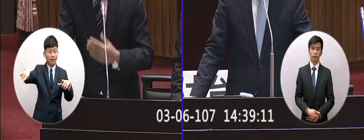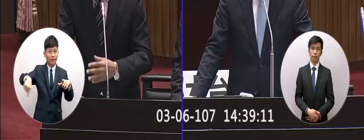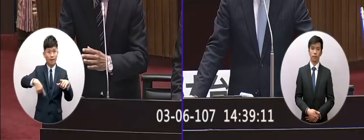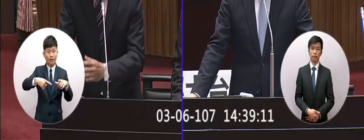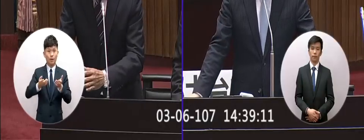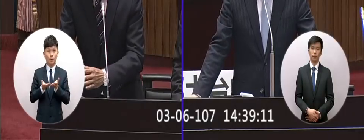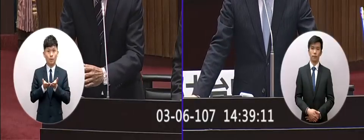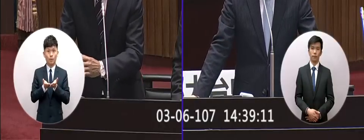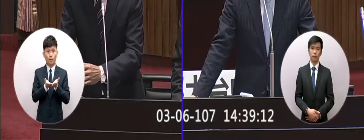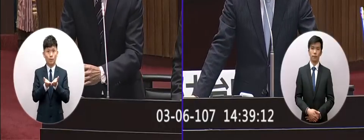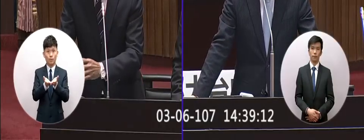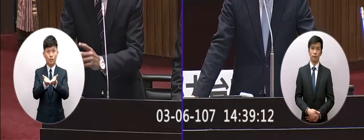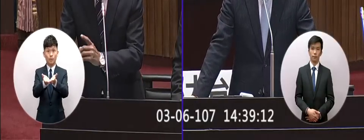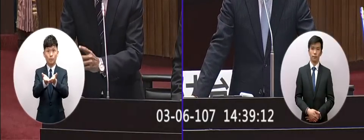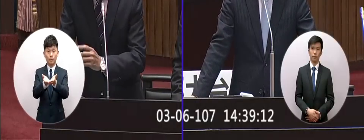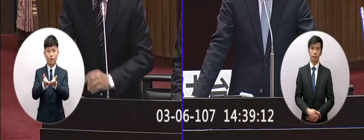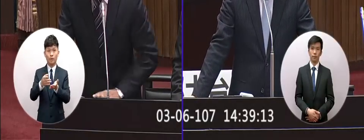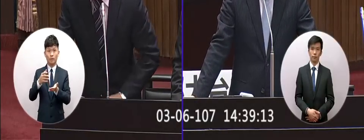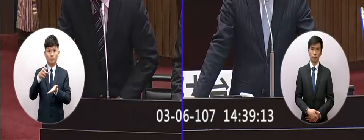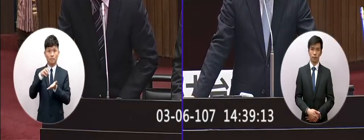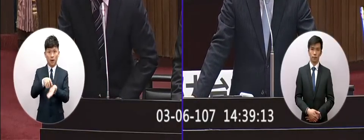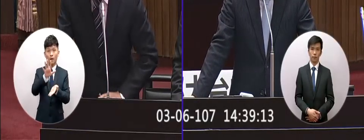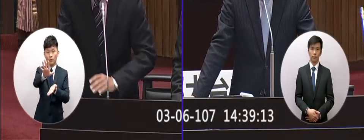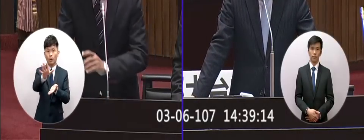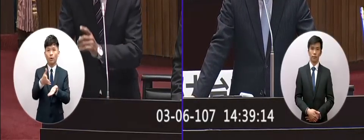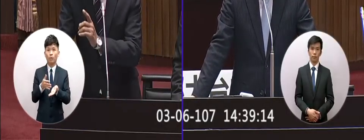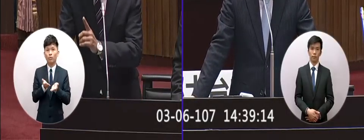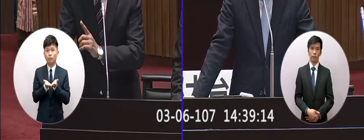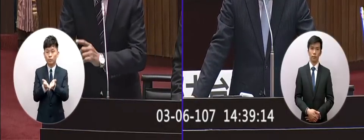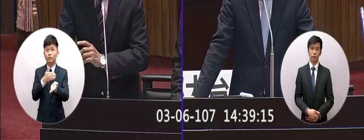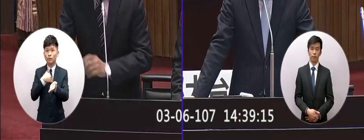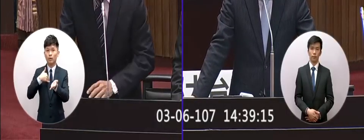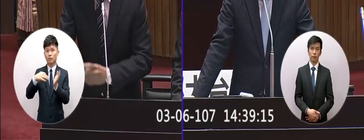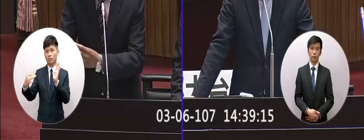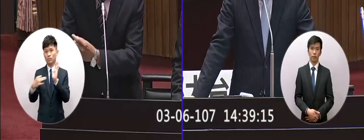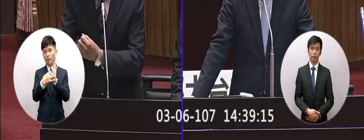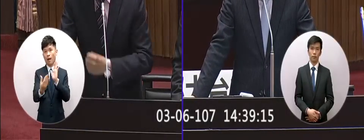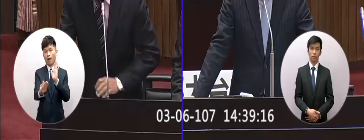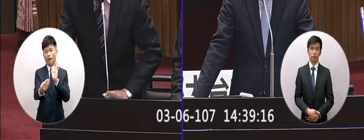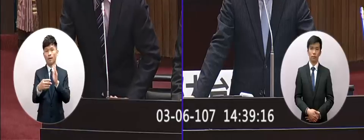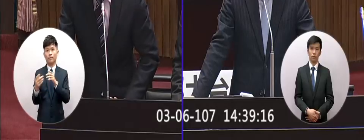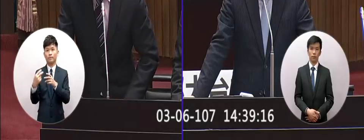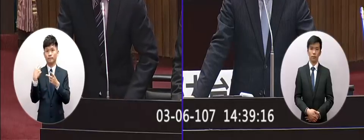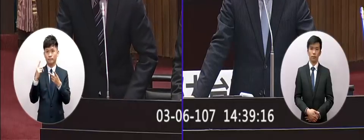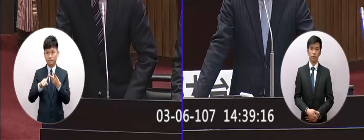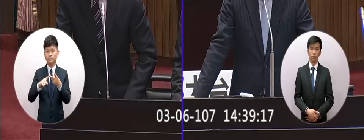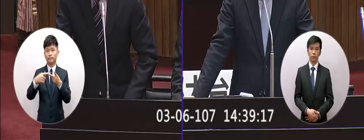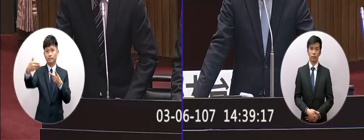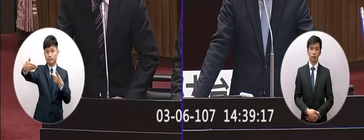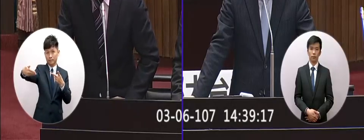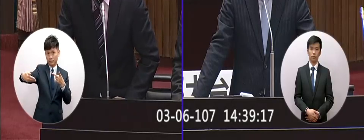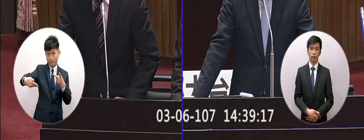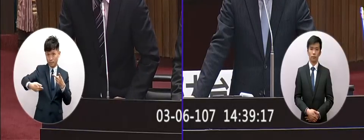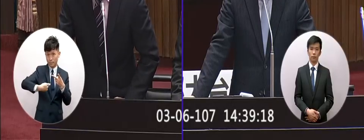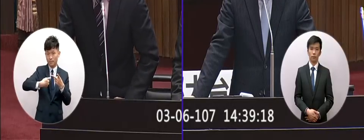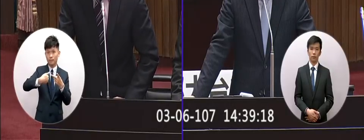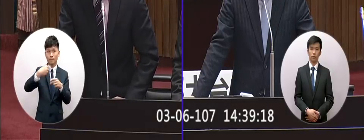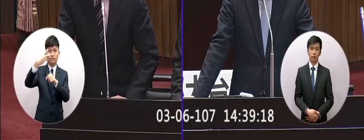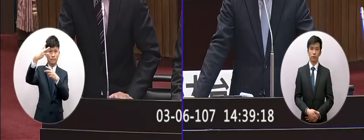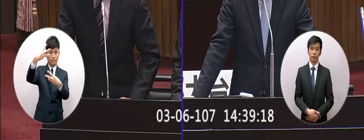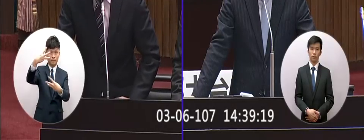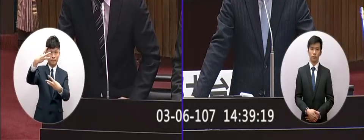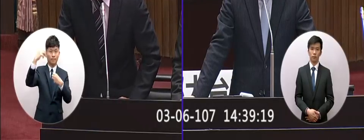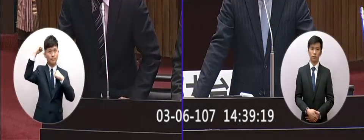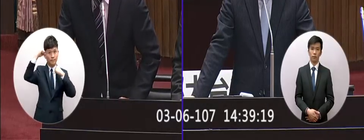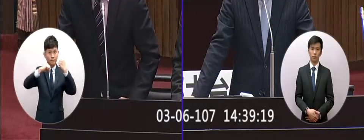渔业署合可的才能去，它不是我们合可的名单，这第一个。第二个，它回程的时候，在3月3号